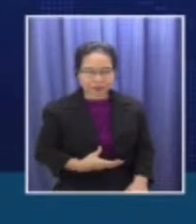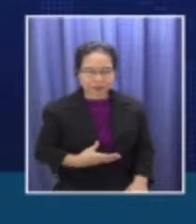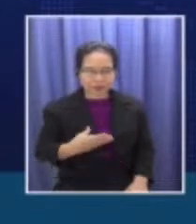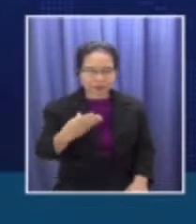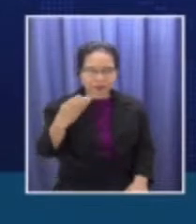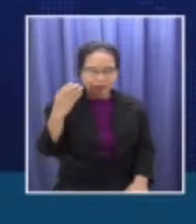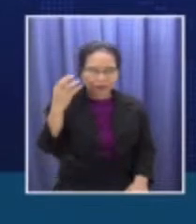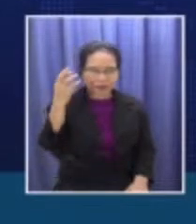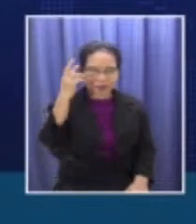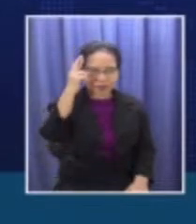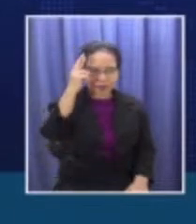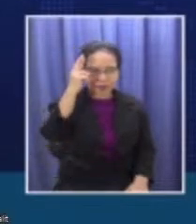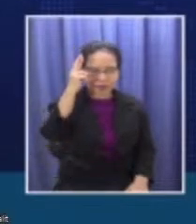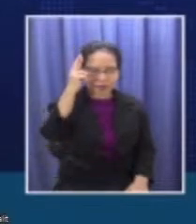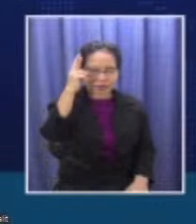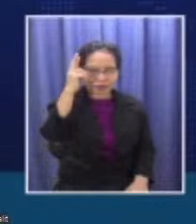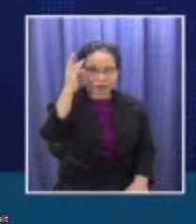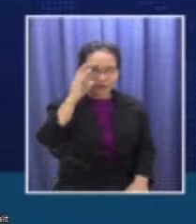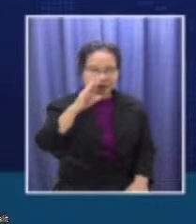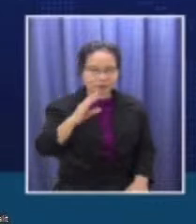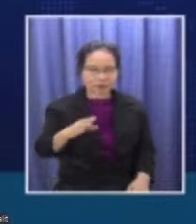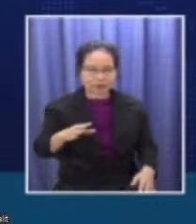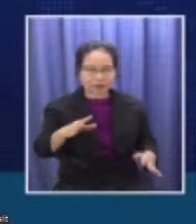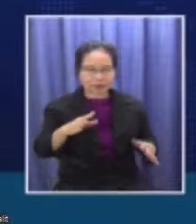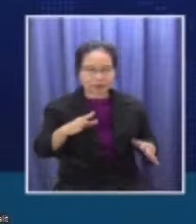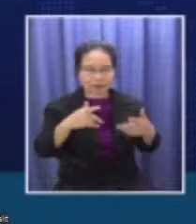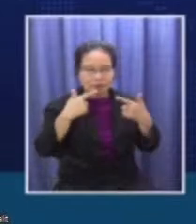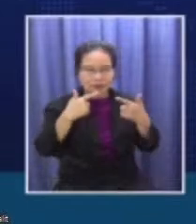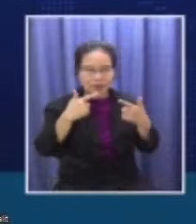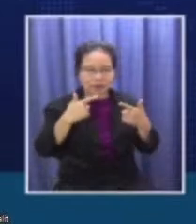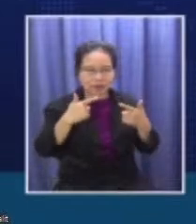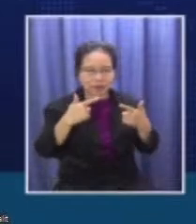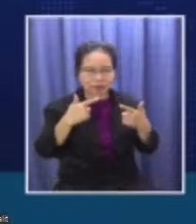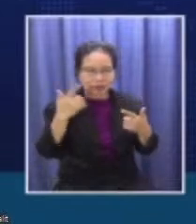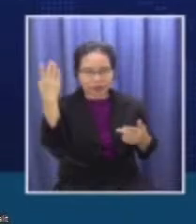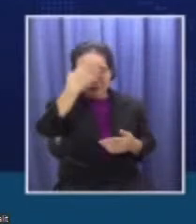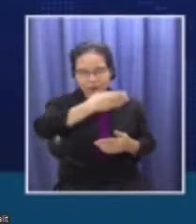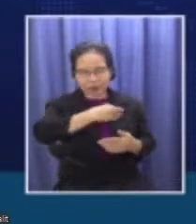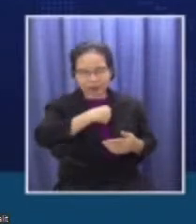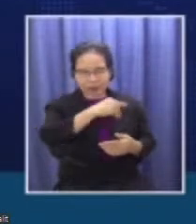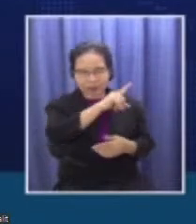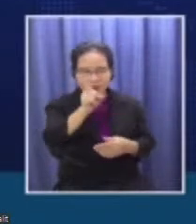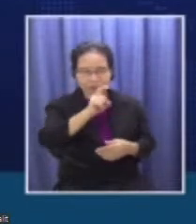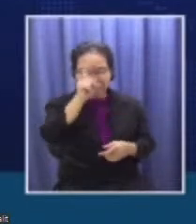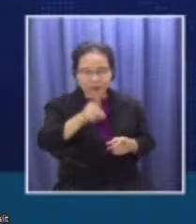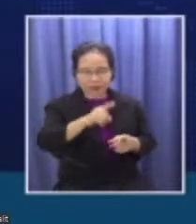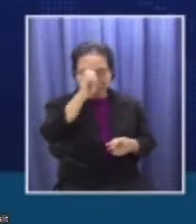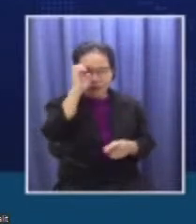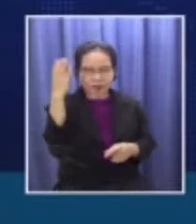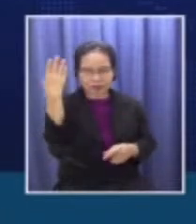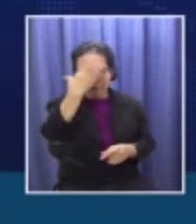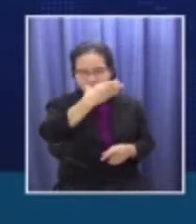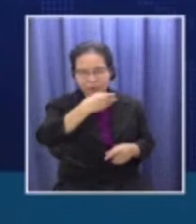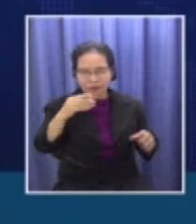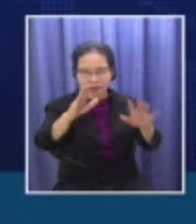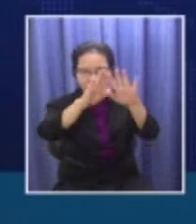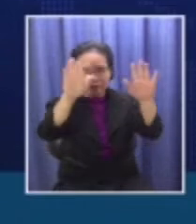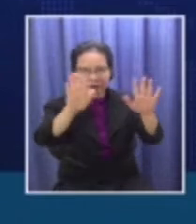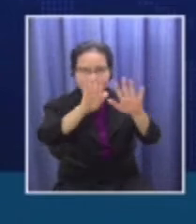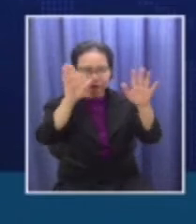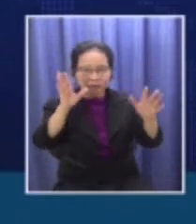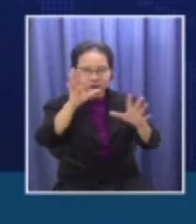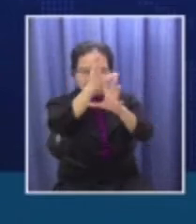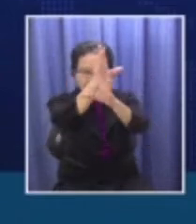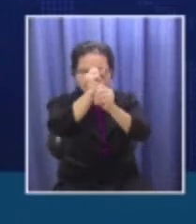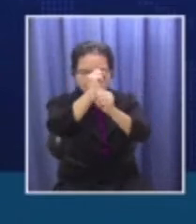Rafael wasted. It could have used ang to ganda buy ng mga tanong for at ang those ganda who are rin ng mga sagot ni experiencing kapatid na Eli. Ang hunger. ganda talaga. The questions